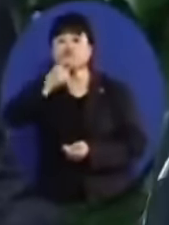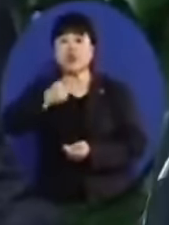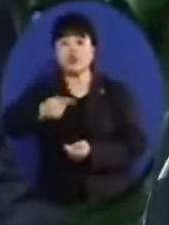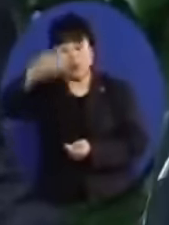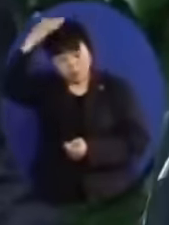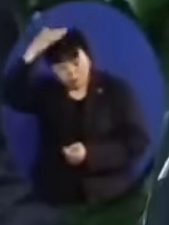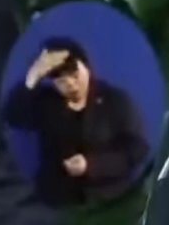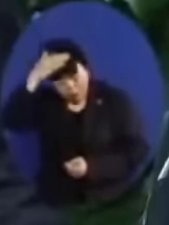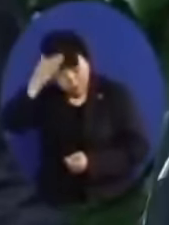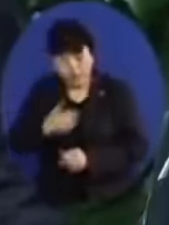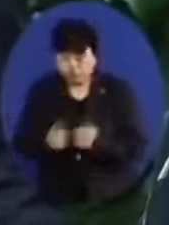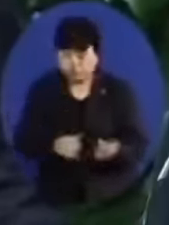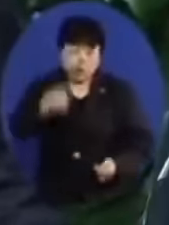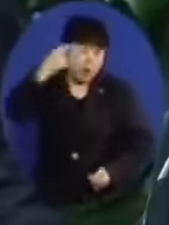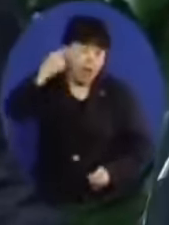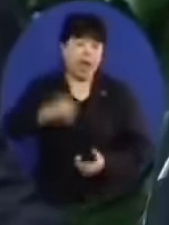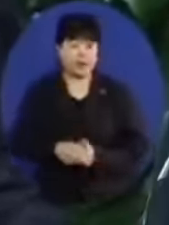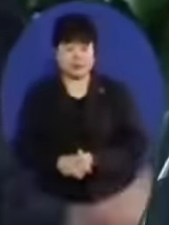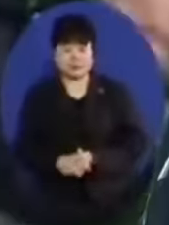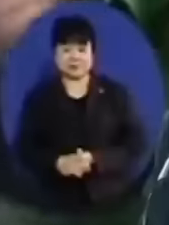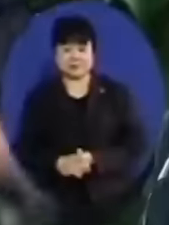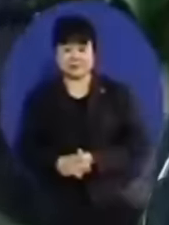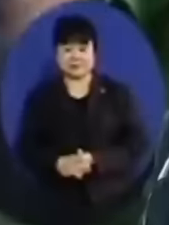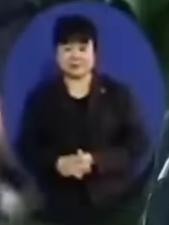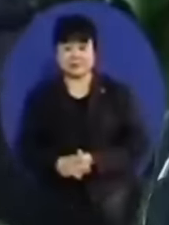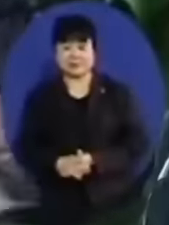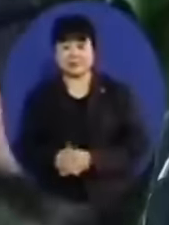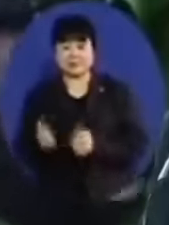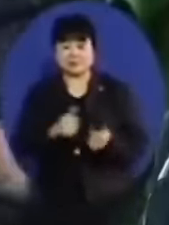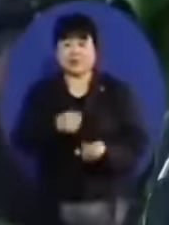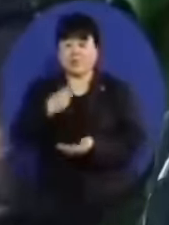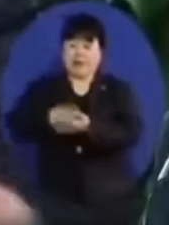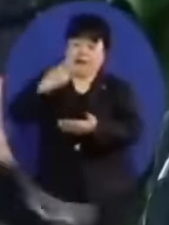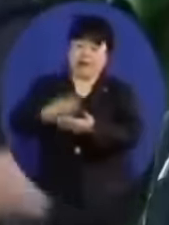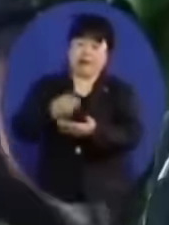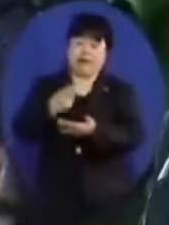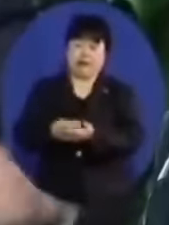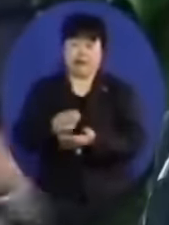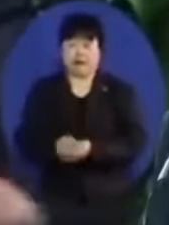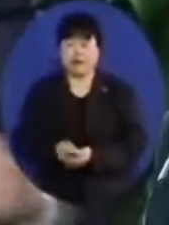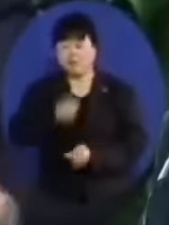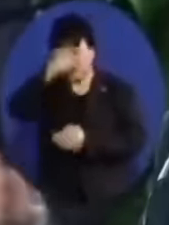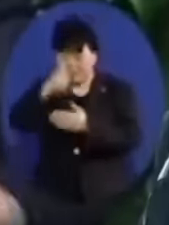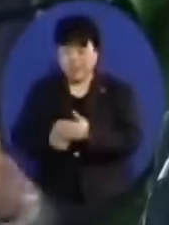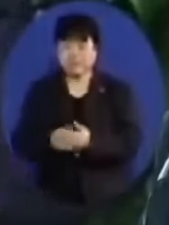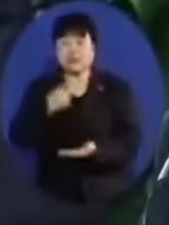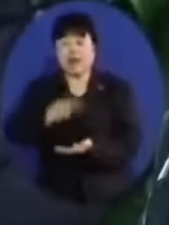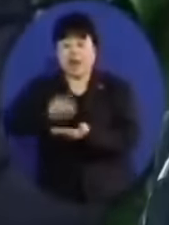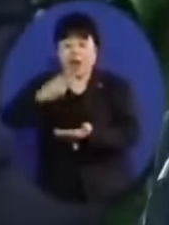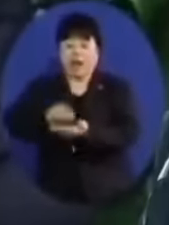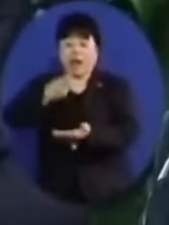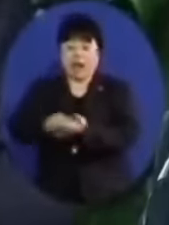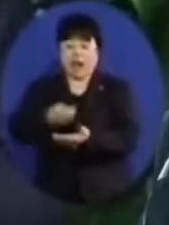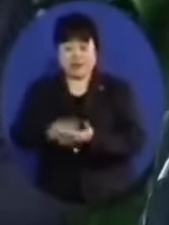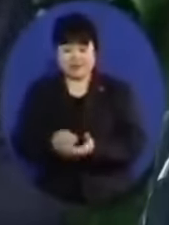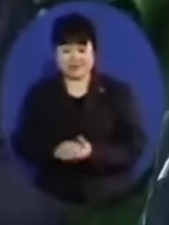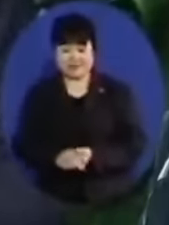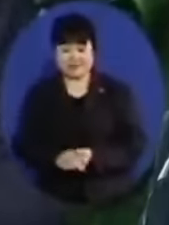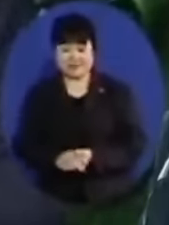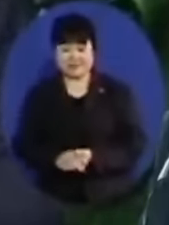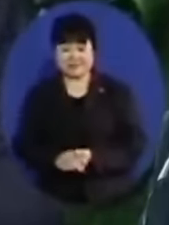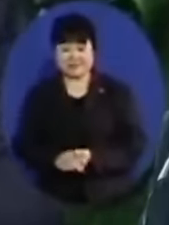물에 빠져 죽으러 나왔거든. 근데 막 죽겠어. 막 속이 났다가 발부둥을 치고